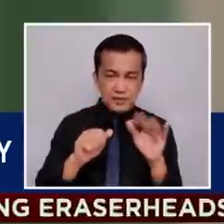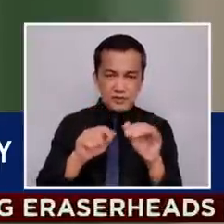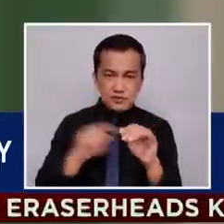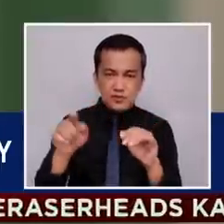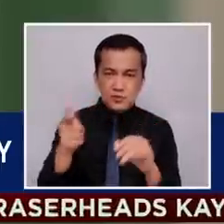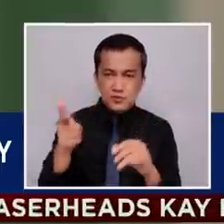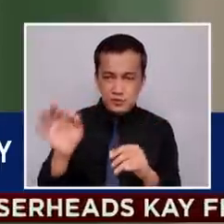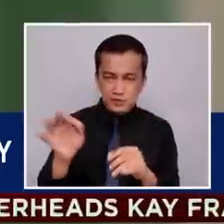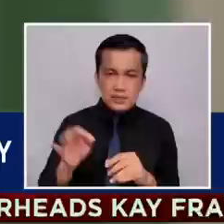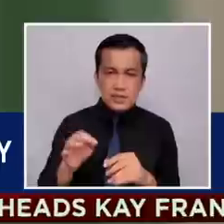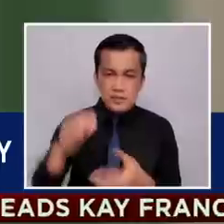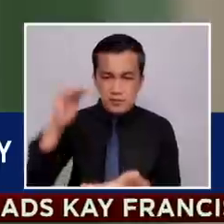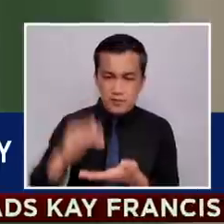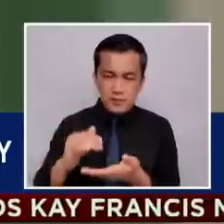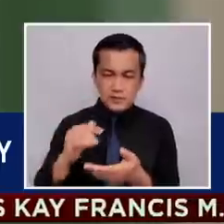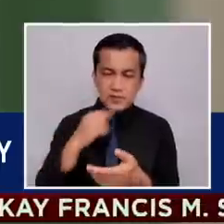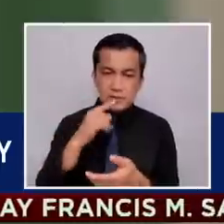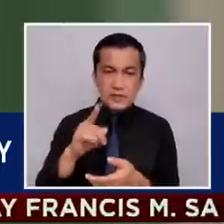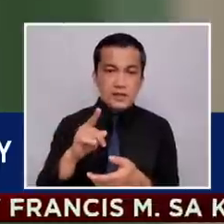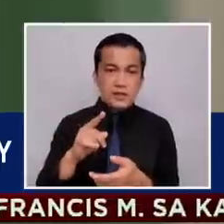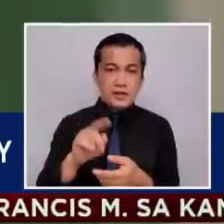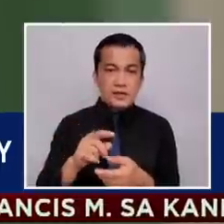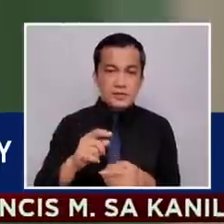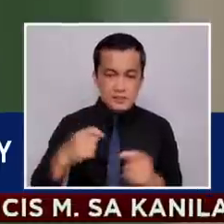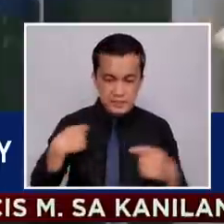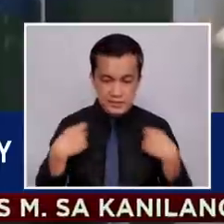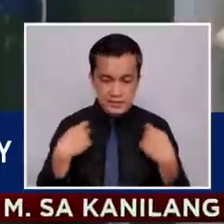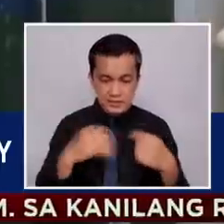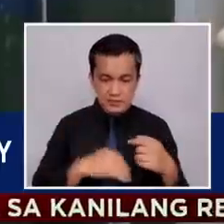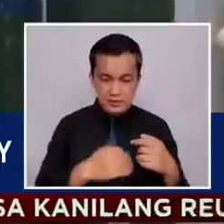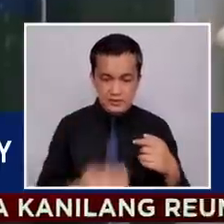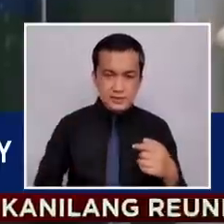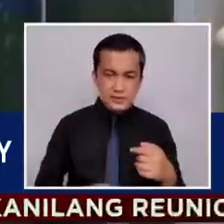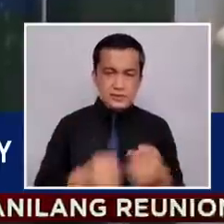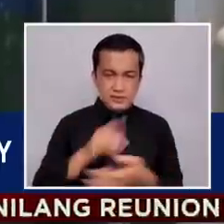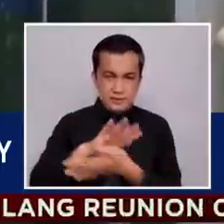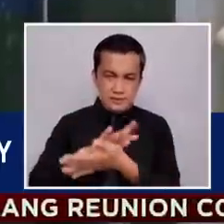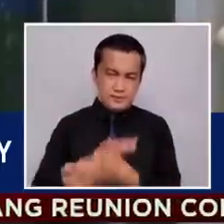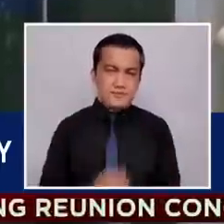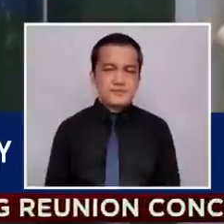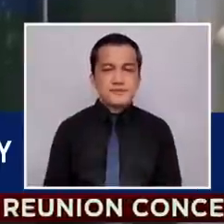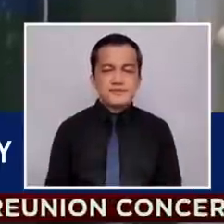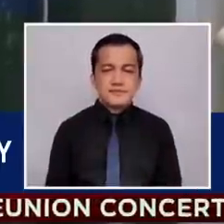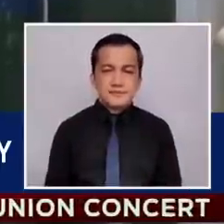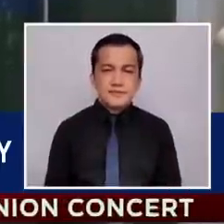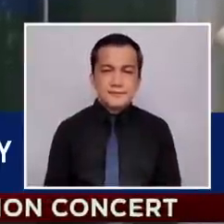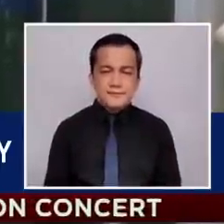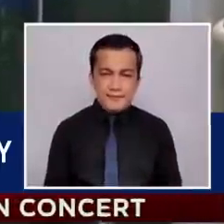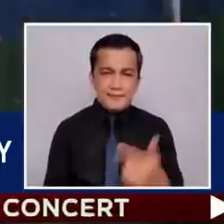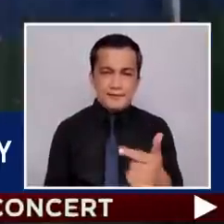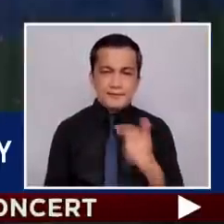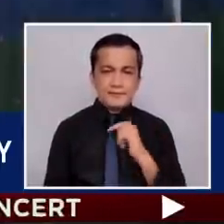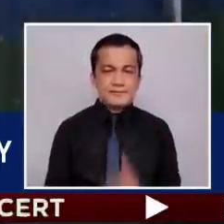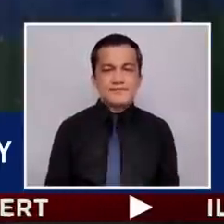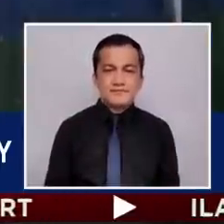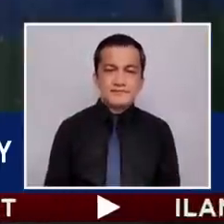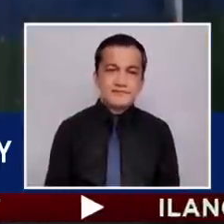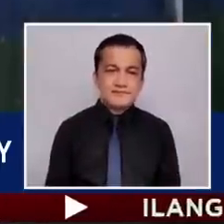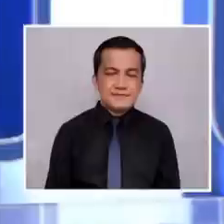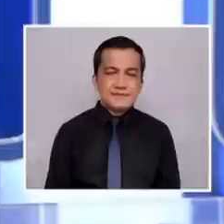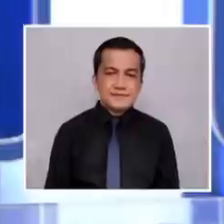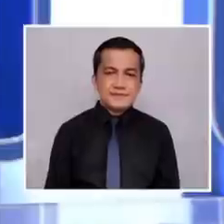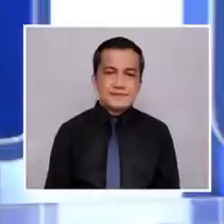sa PAPCOM ang kaso ng teenage pregnancy sa panahon ng pandemya. Jose Carretero, ABS-CBN News.